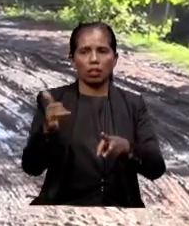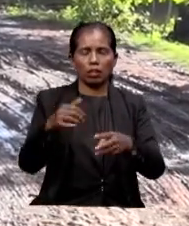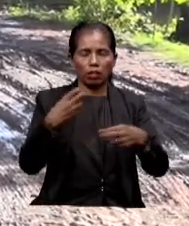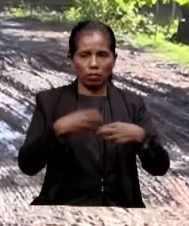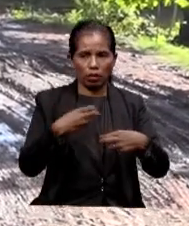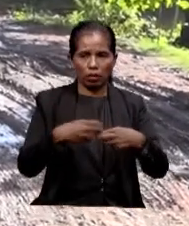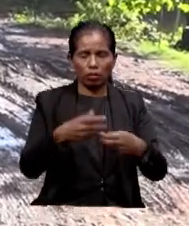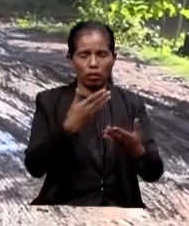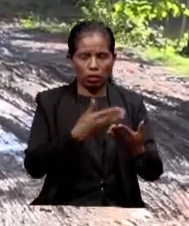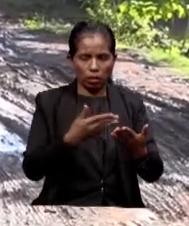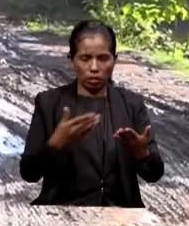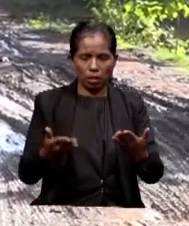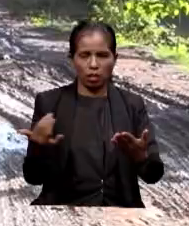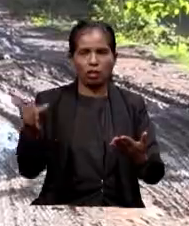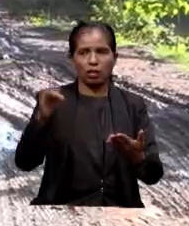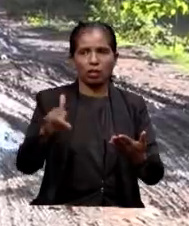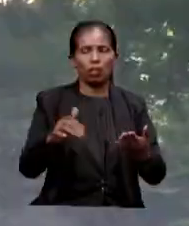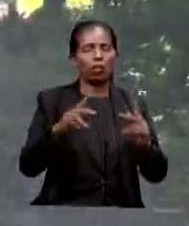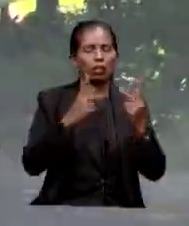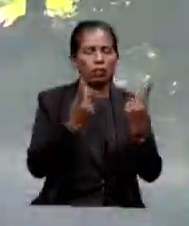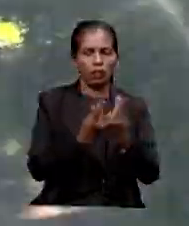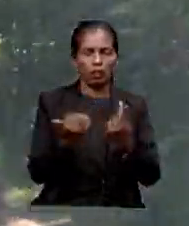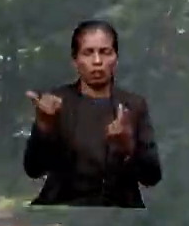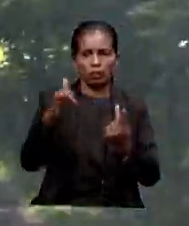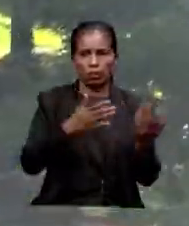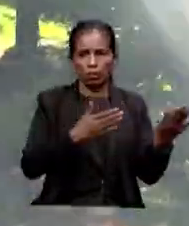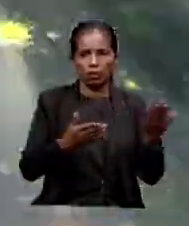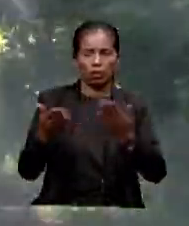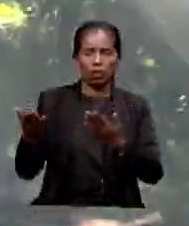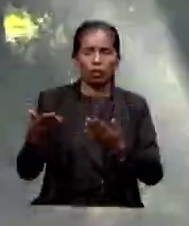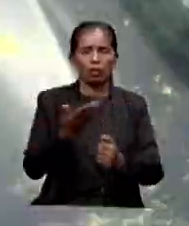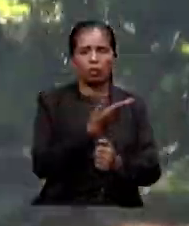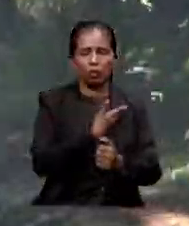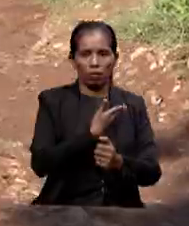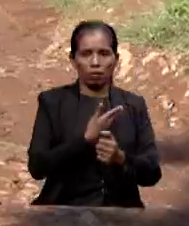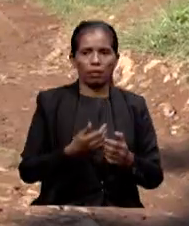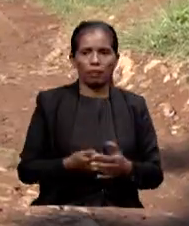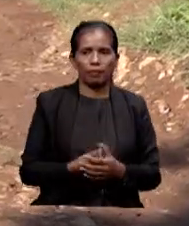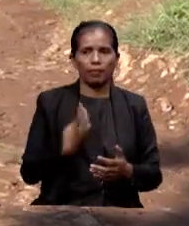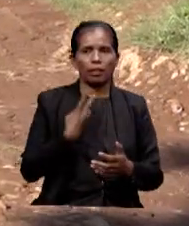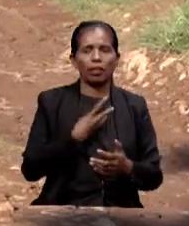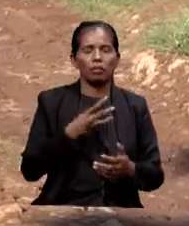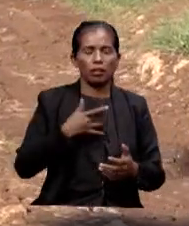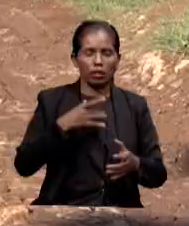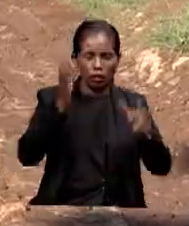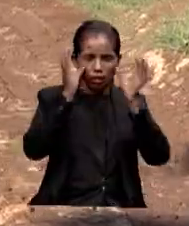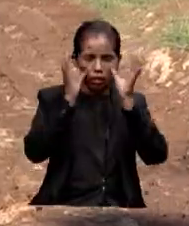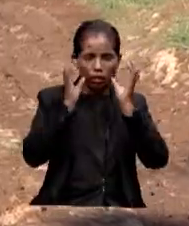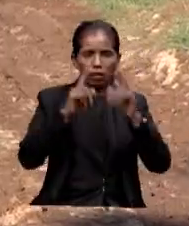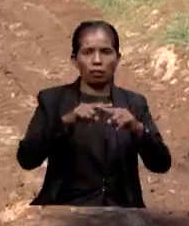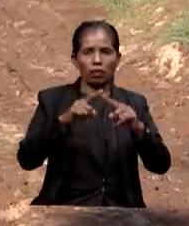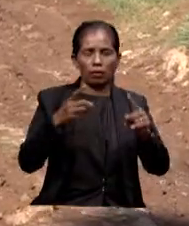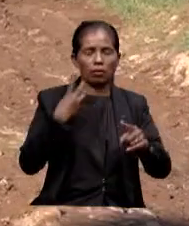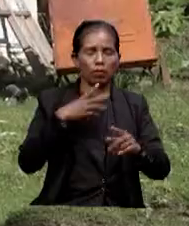dificulta sasane be empresar sir lori mai difícil no hopefully ne be karum tebes i ami sinti triste mai be ami siri area